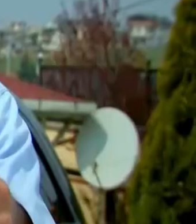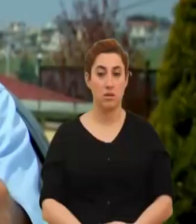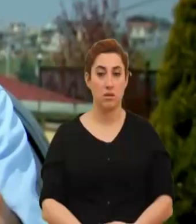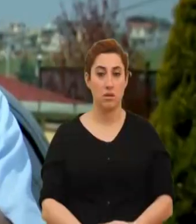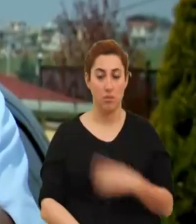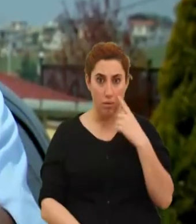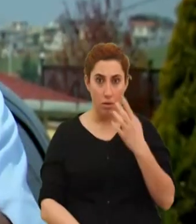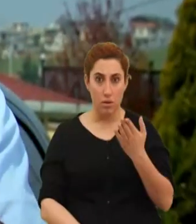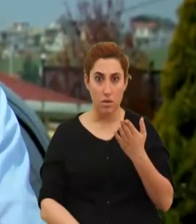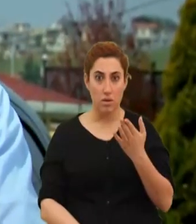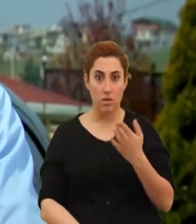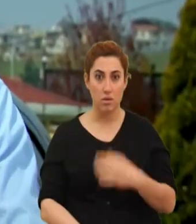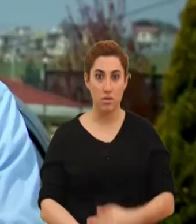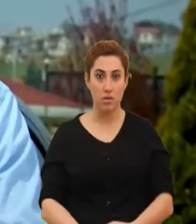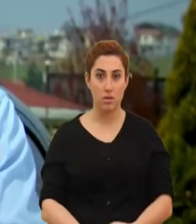Anam!